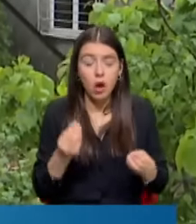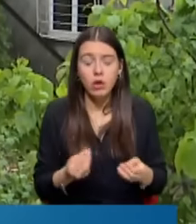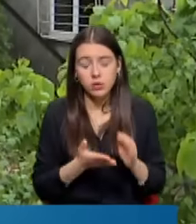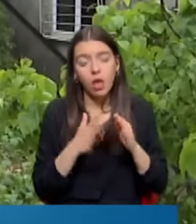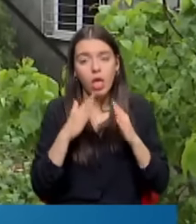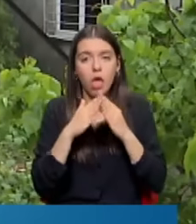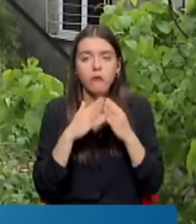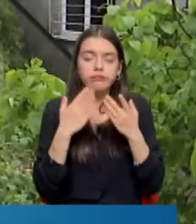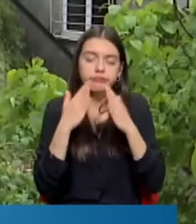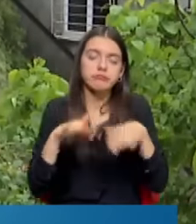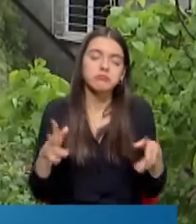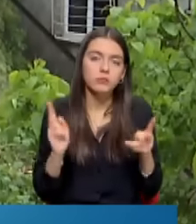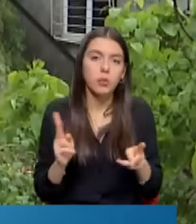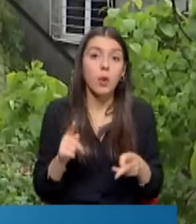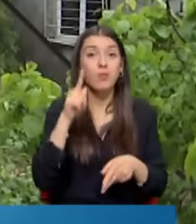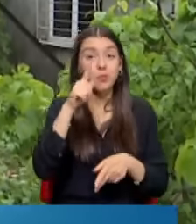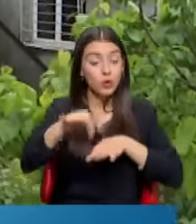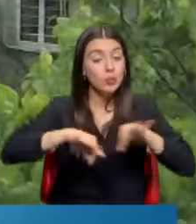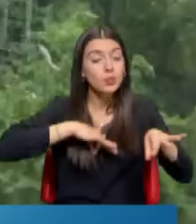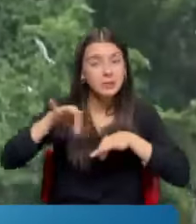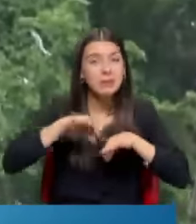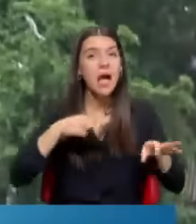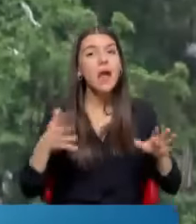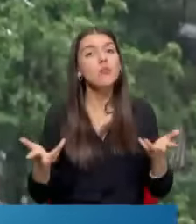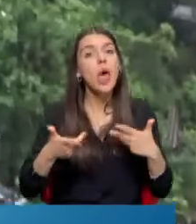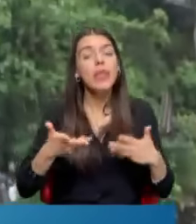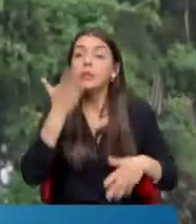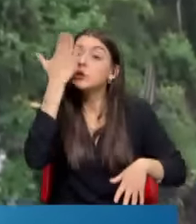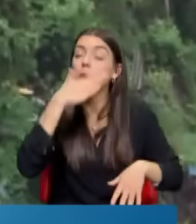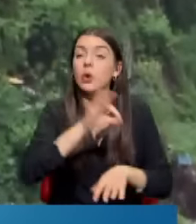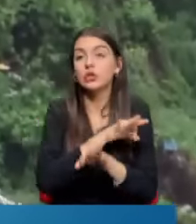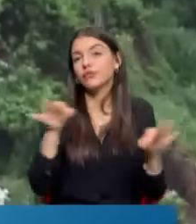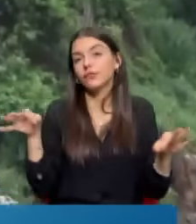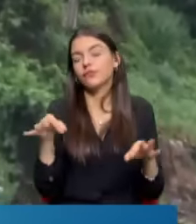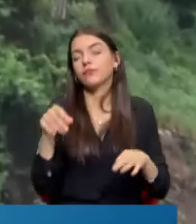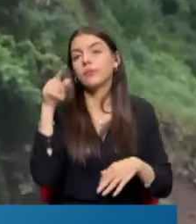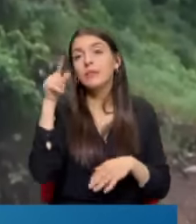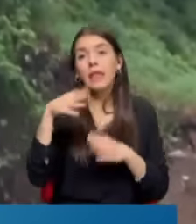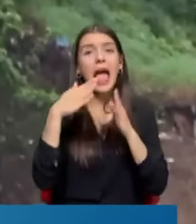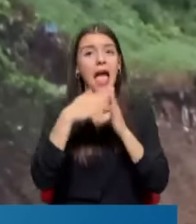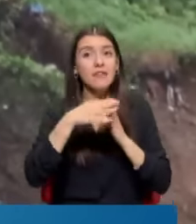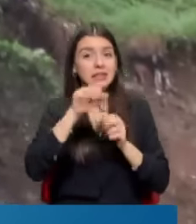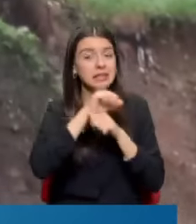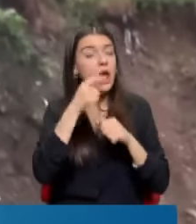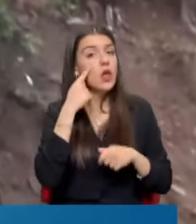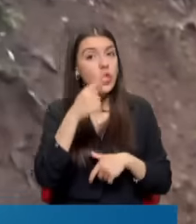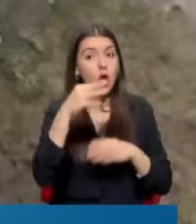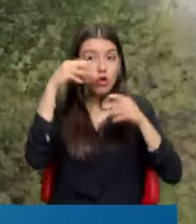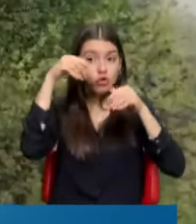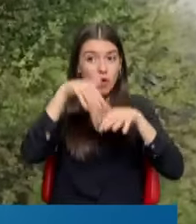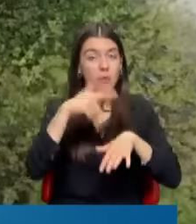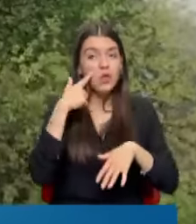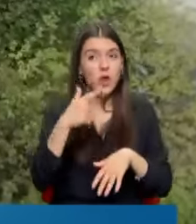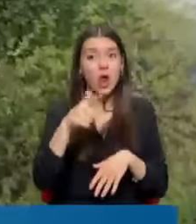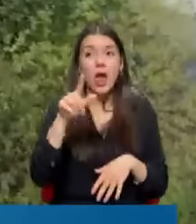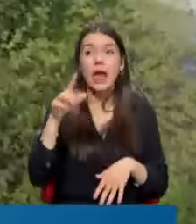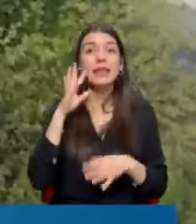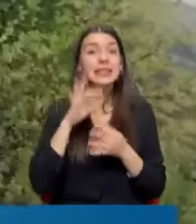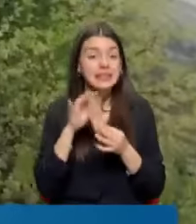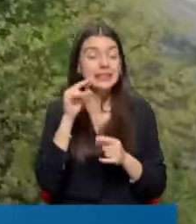hiçbir mühendis yoktu, hiçbir mimarı yoktu bu çalışmayı yaparken. Evleri zarar gören, toprak kayması nedeniyle ölümden dönen mahalleli